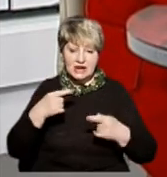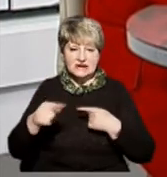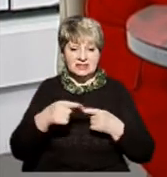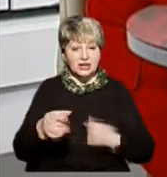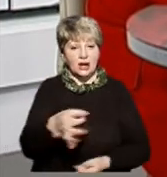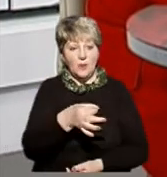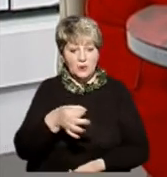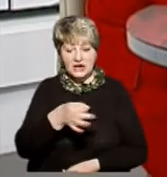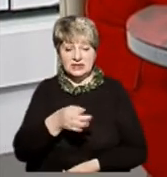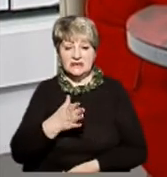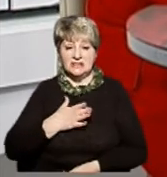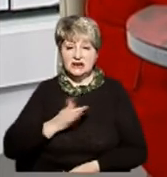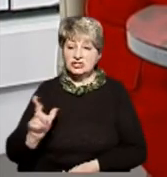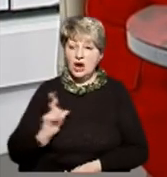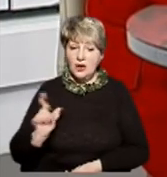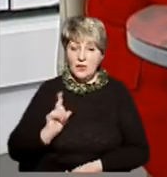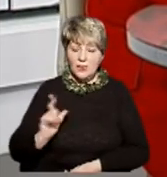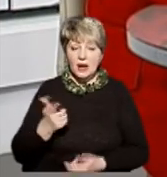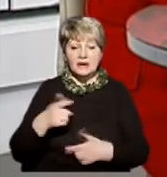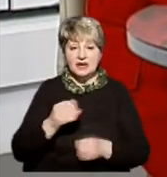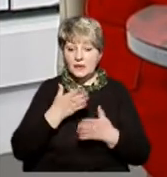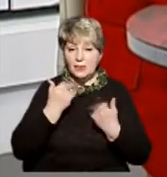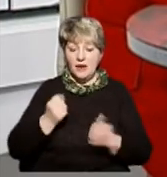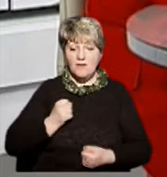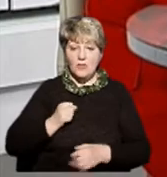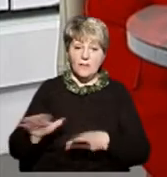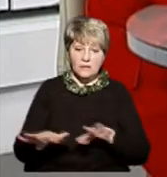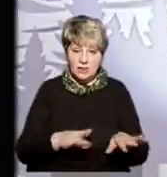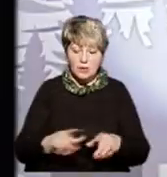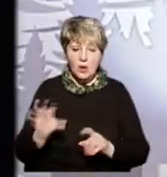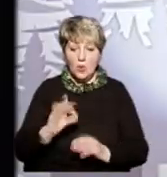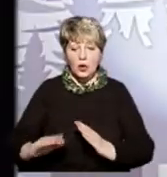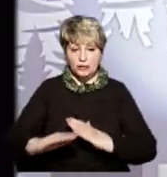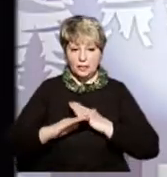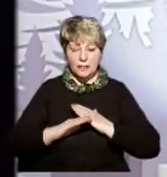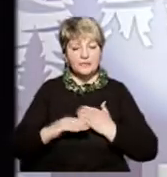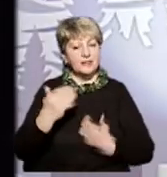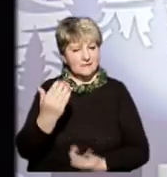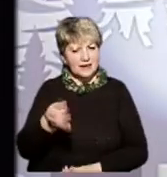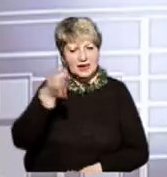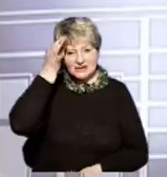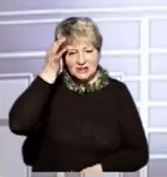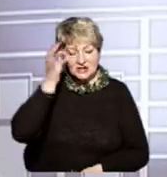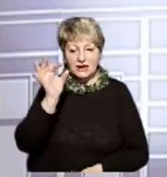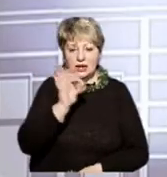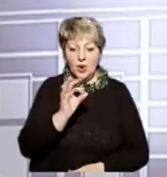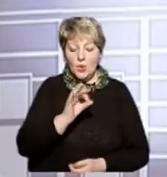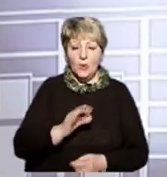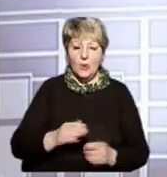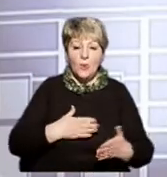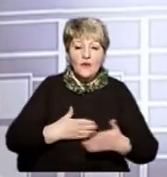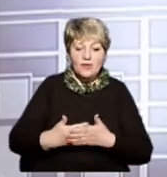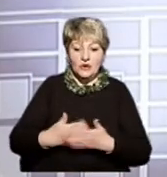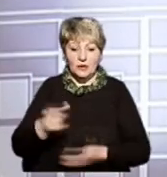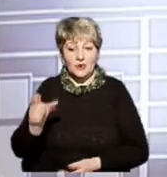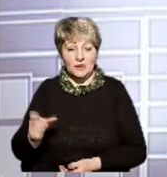інших областей, там, де немає військових дій, про допомогу. Ви згадали про волонтерів, які вже надають вам певну допомогу. Чи